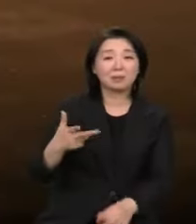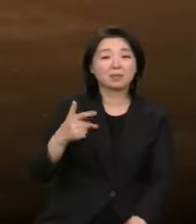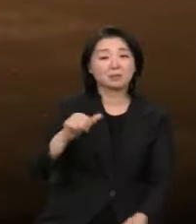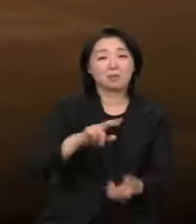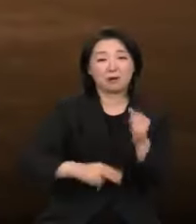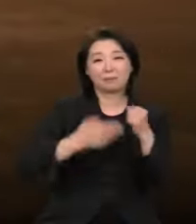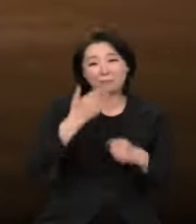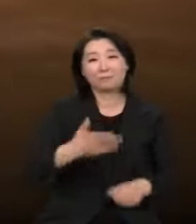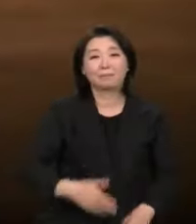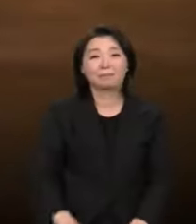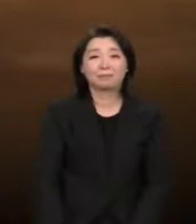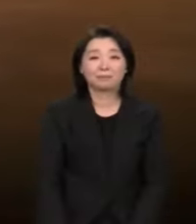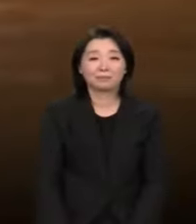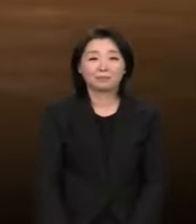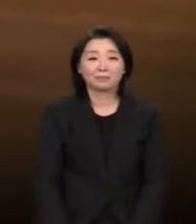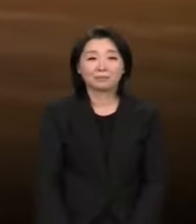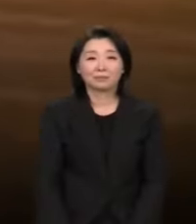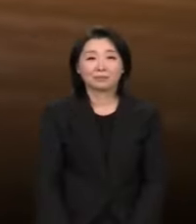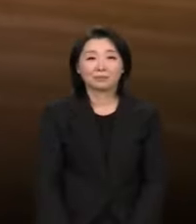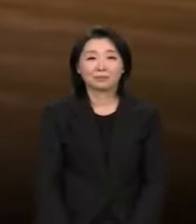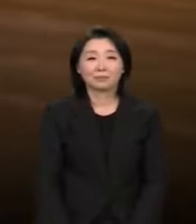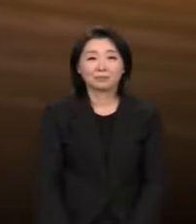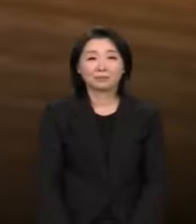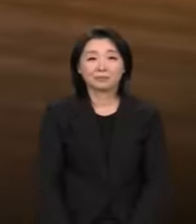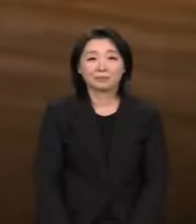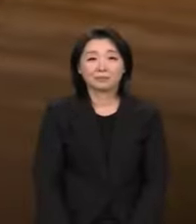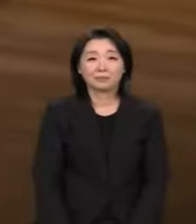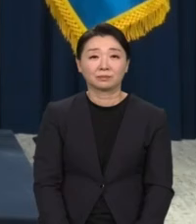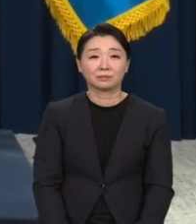가능해졌다고 설명했습니다. JTBC 김도훈입니다.